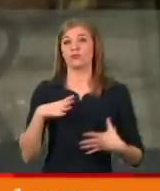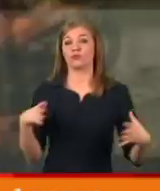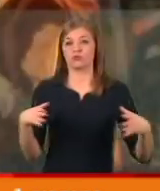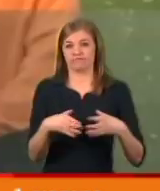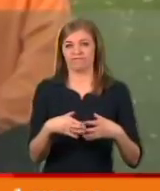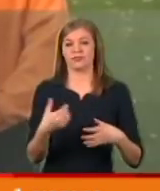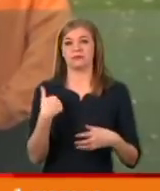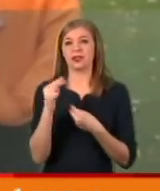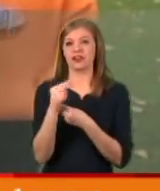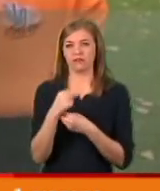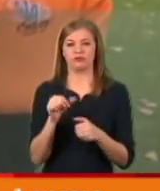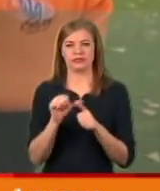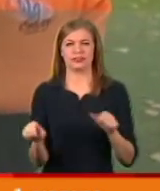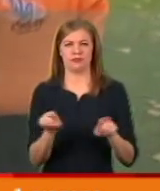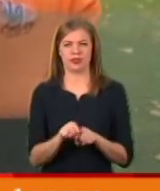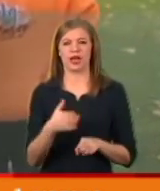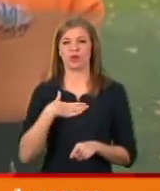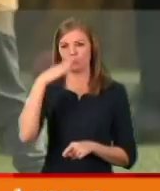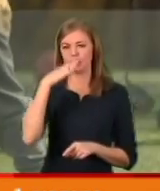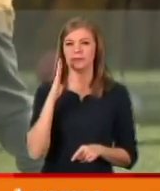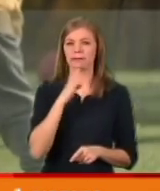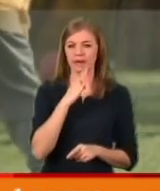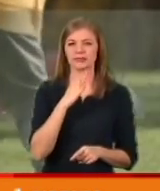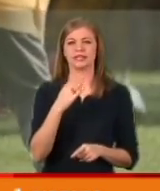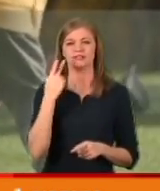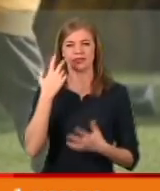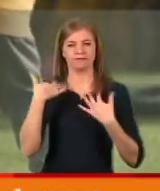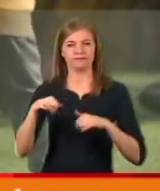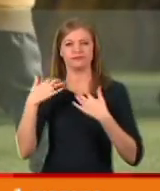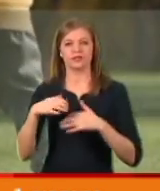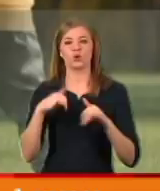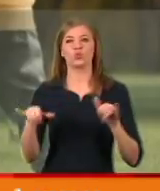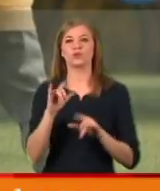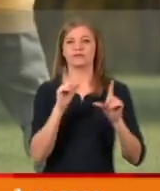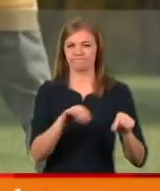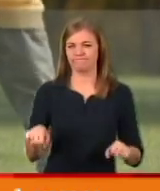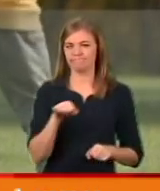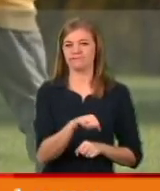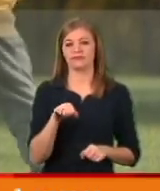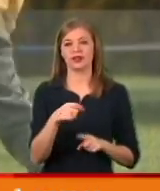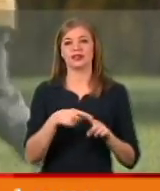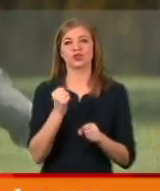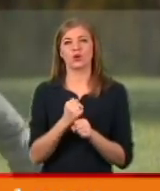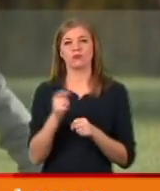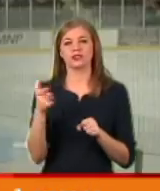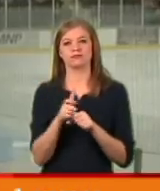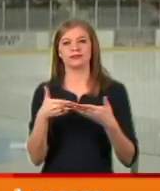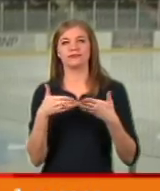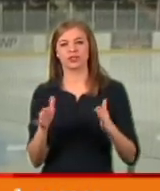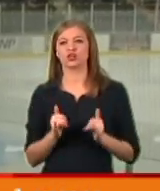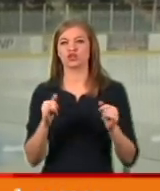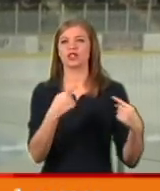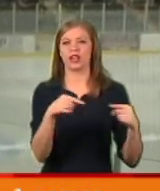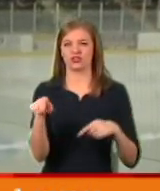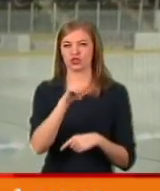разом. Мене виховали саме так. Мої батьки брали мене всюди, куди йшли. Це робить їх відкритішими для